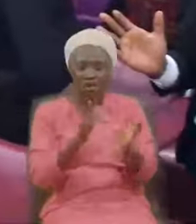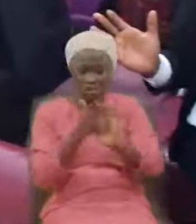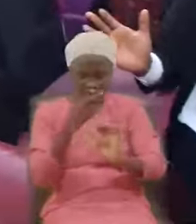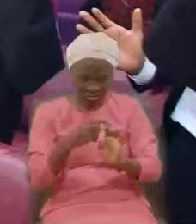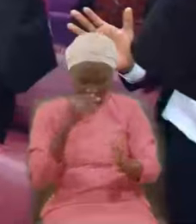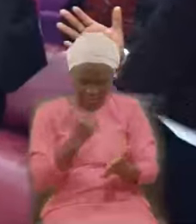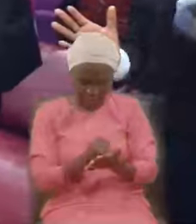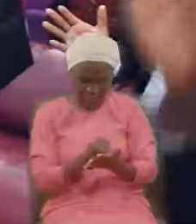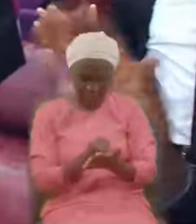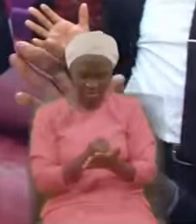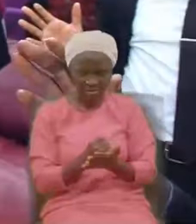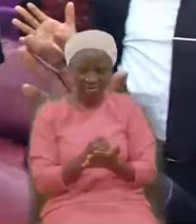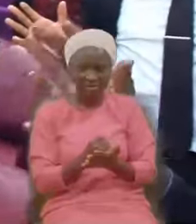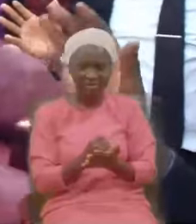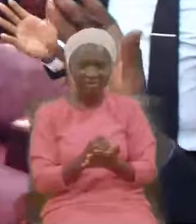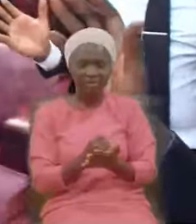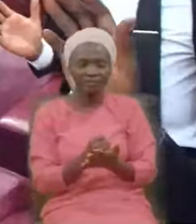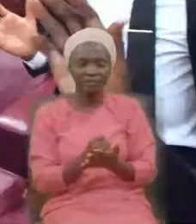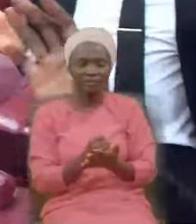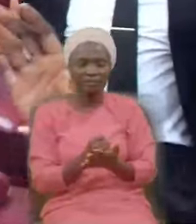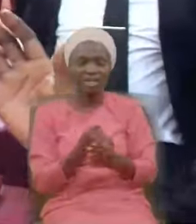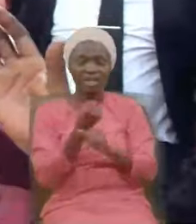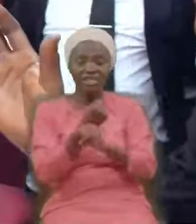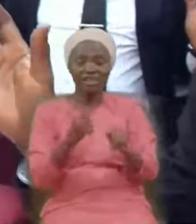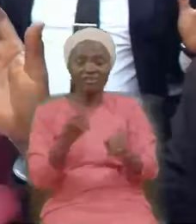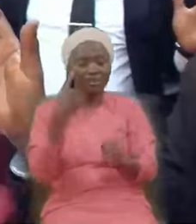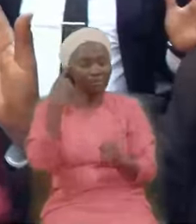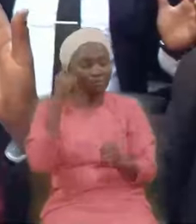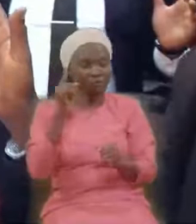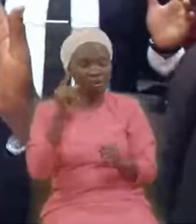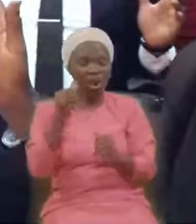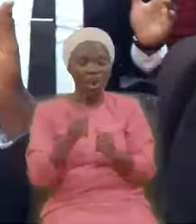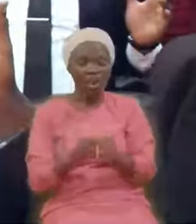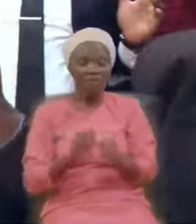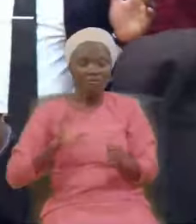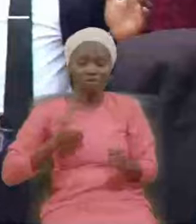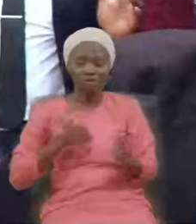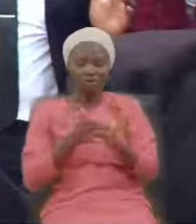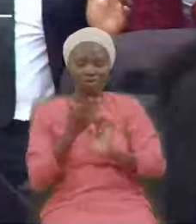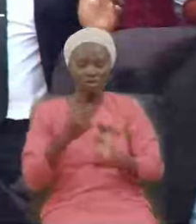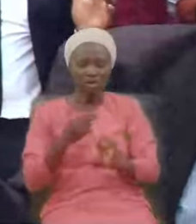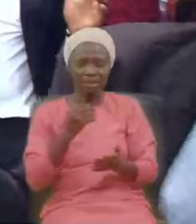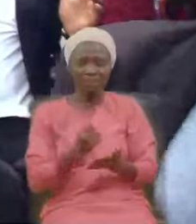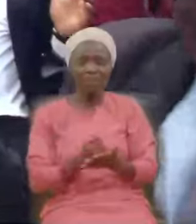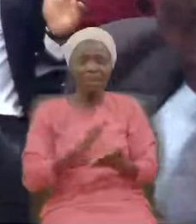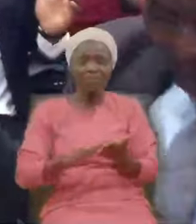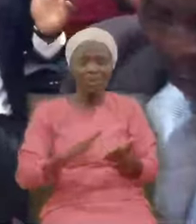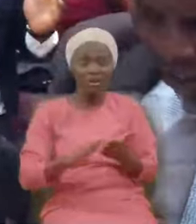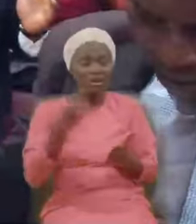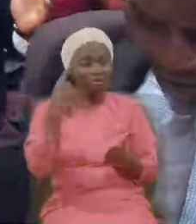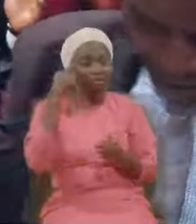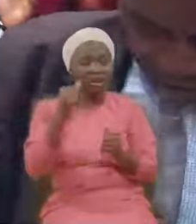tes exaucements au nom de Jésus-Christ. Le salut pour toute âme. Le pardon pour